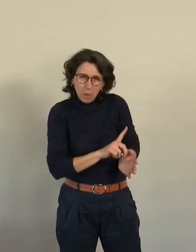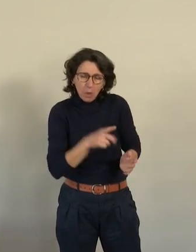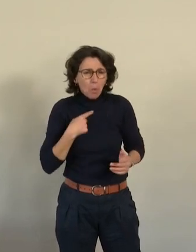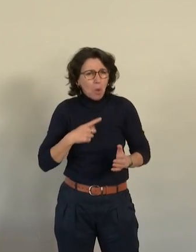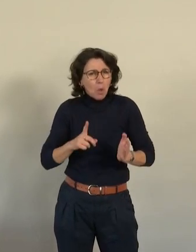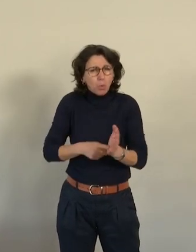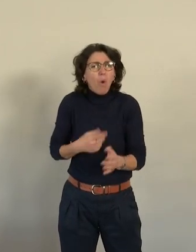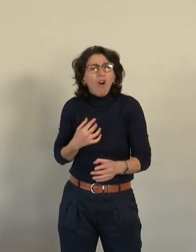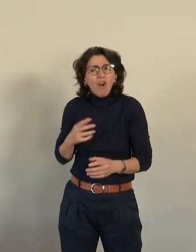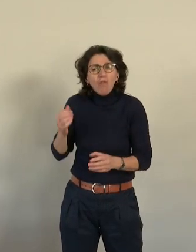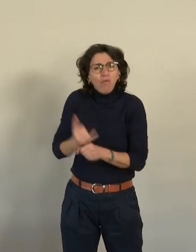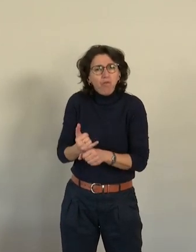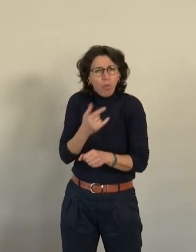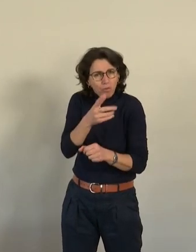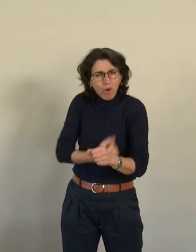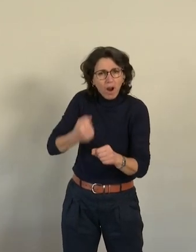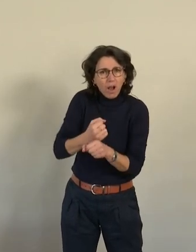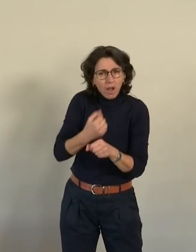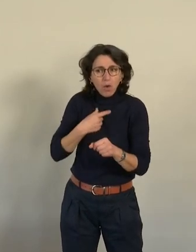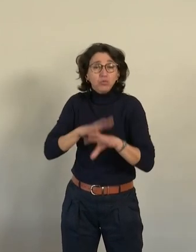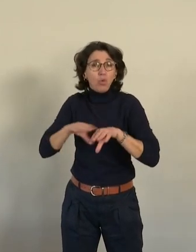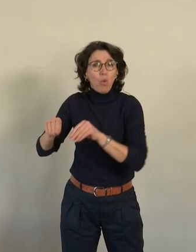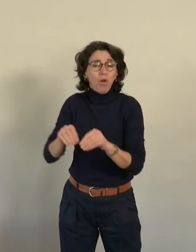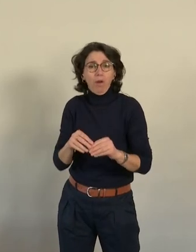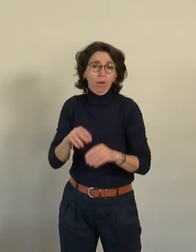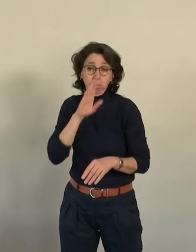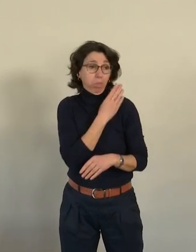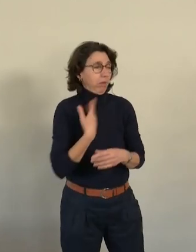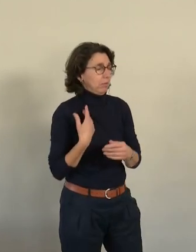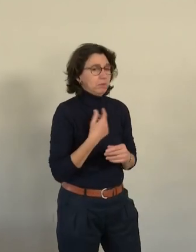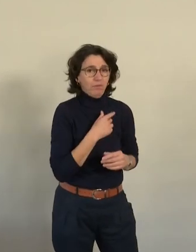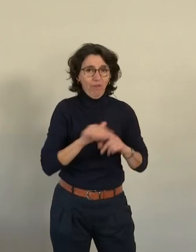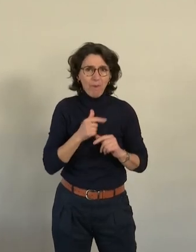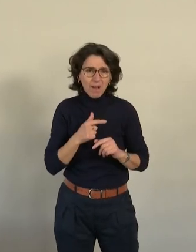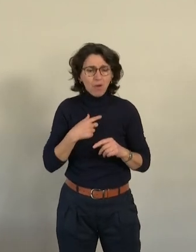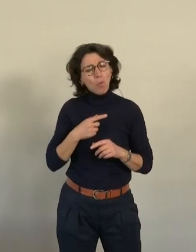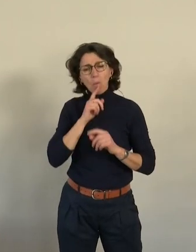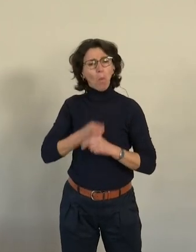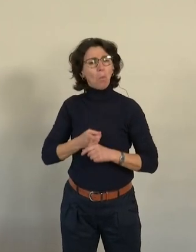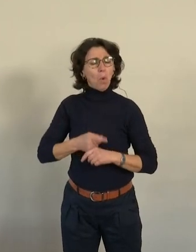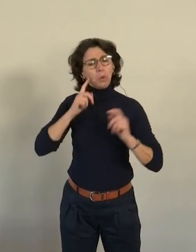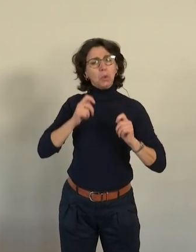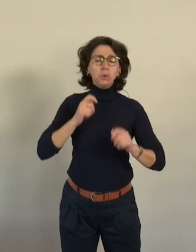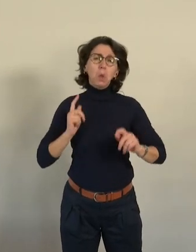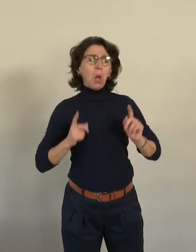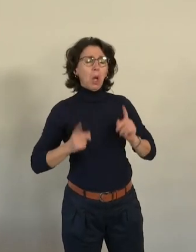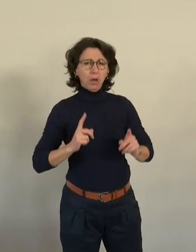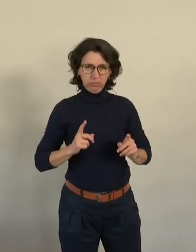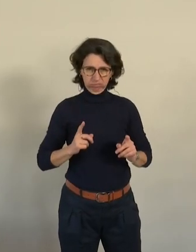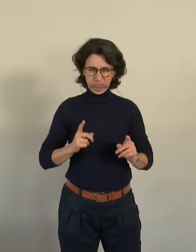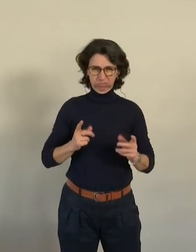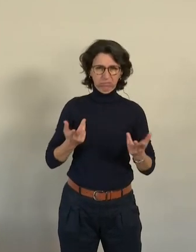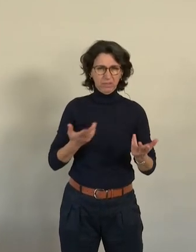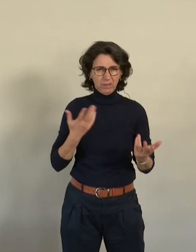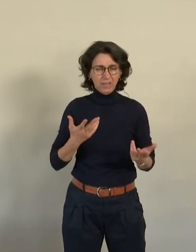vous êtes incapable d'assurer vous faites la leçon au monde alors que vraiment tous les systèmes collectifs et et et de